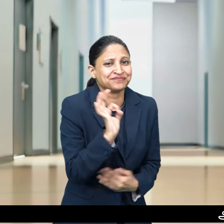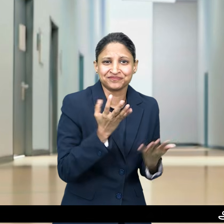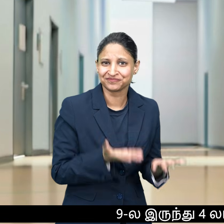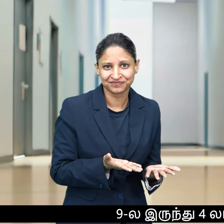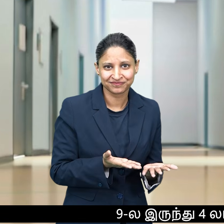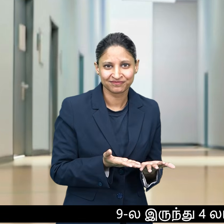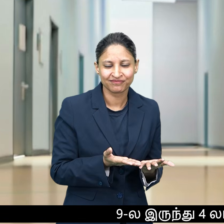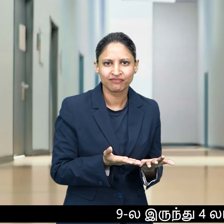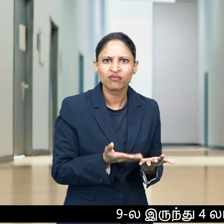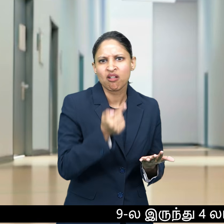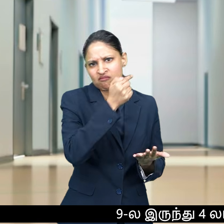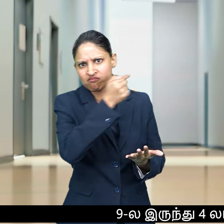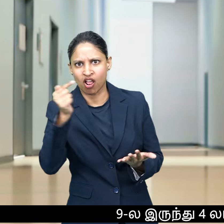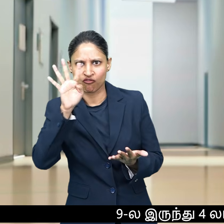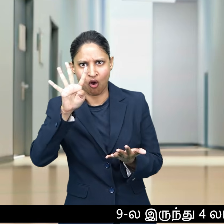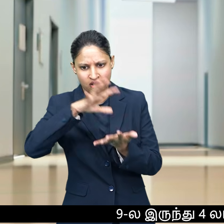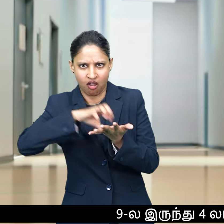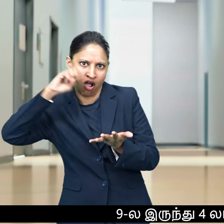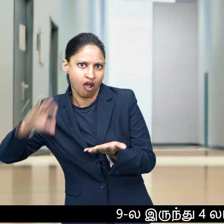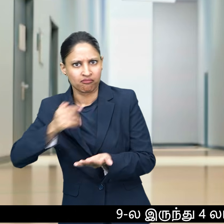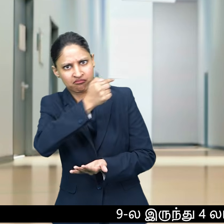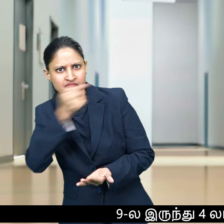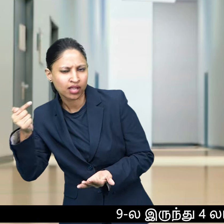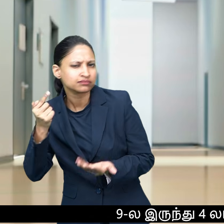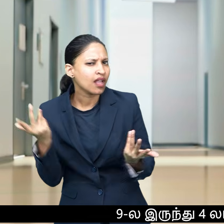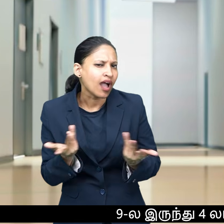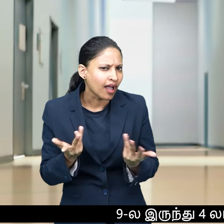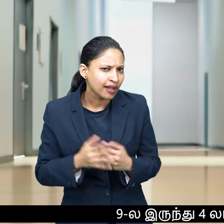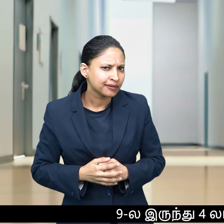அருமை! 9லிருந்து 4 லட்டுகளை கழிப்போம்.